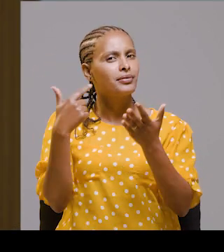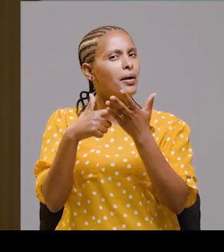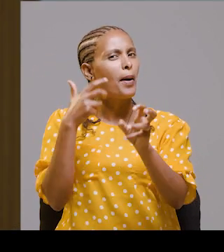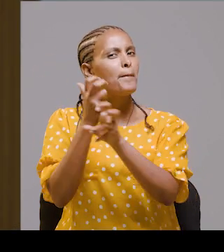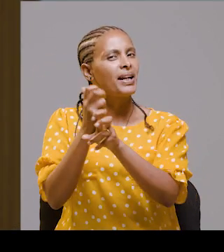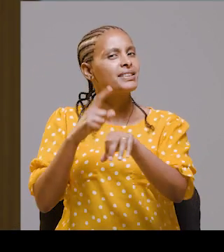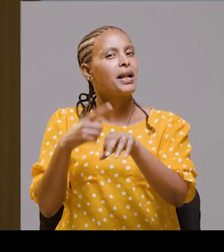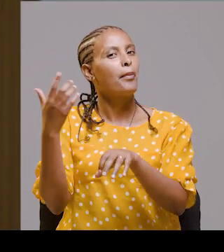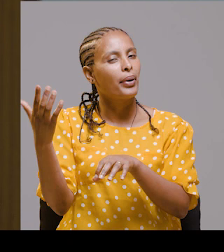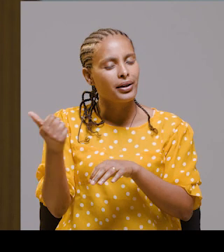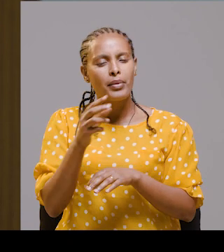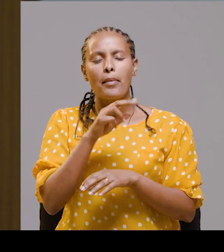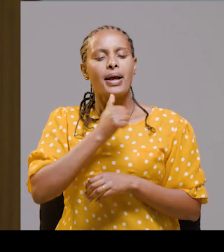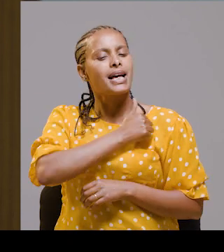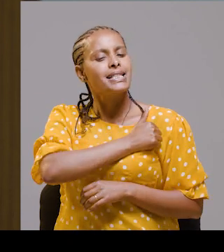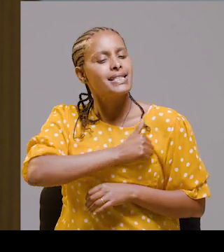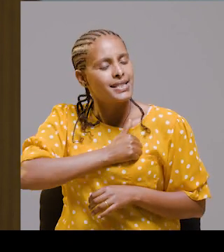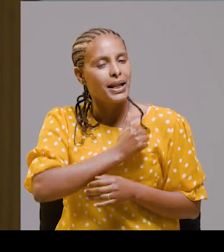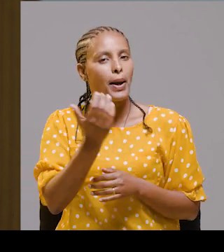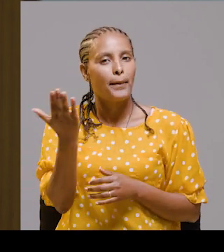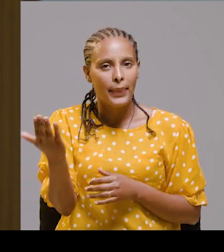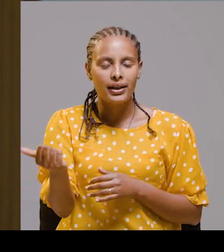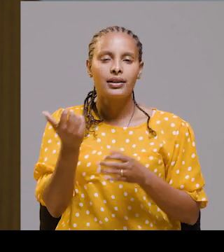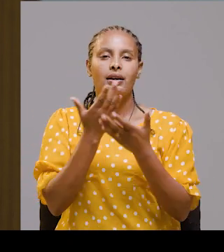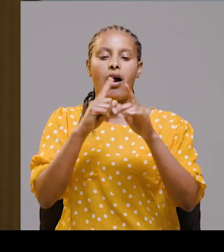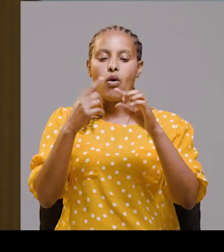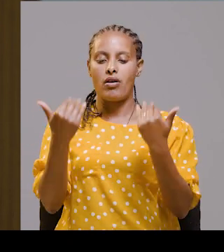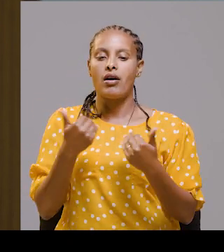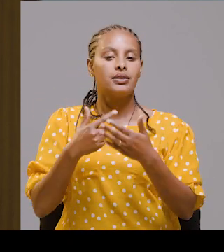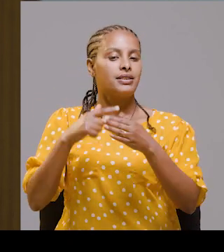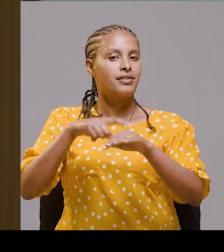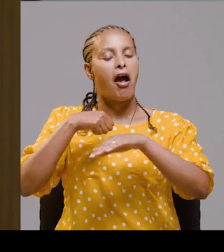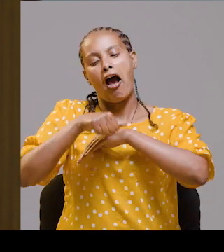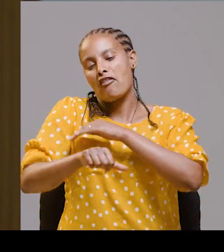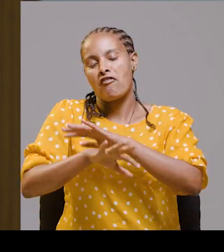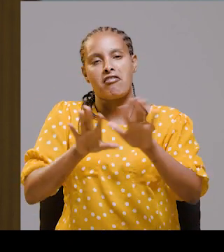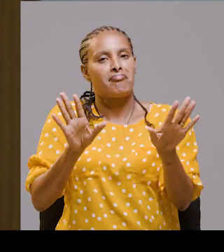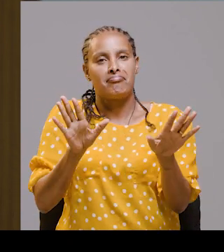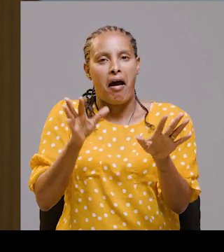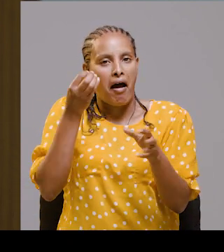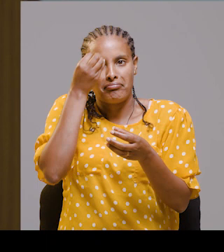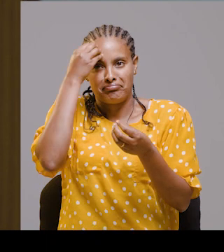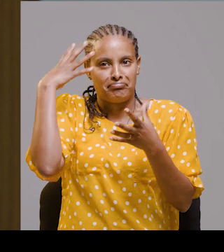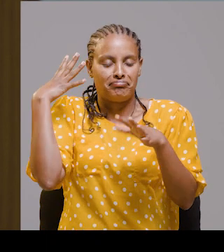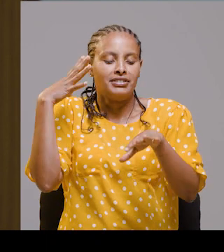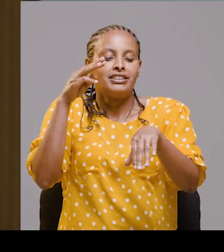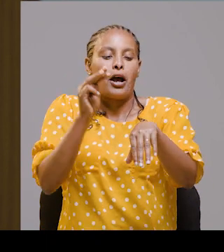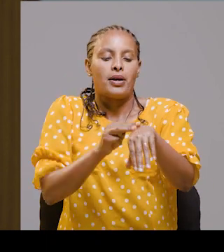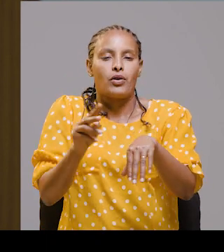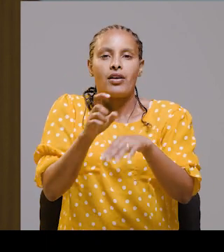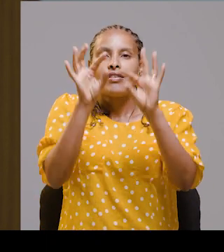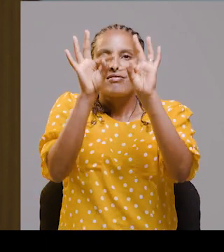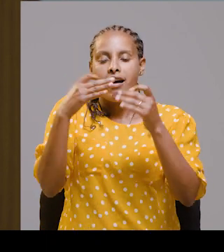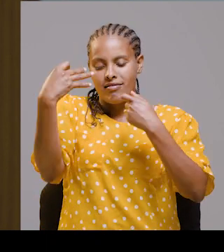በጣም አሰቃቂ ነበረ፣ በጣም የሚያሳዝን ነበረ፣ ነገር ግን አሁን ያ ጊዜ አልፎ ጠባሳ ሆኗል ብለው ታሪካቸውን